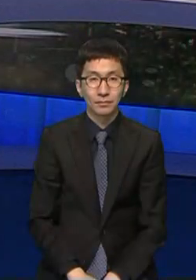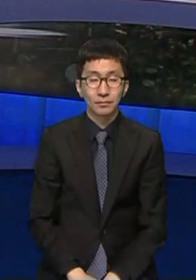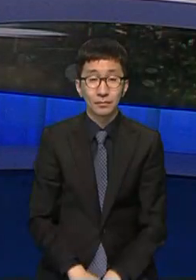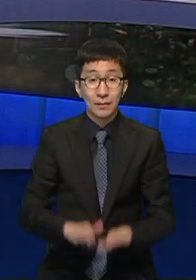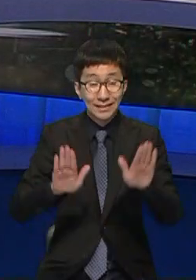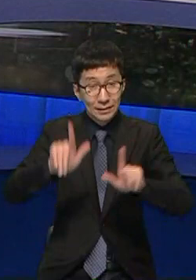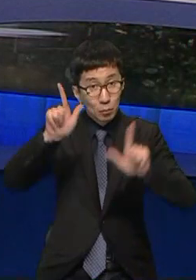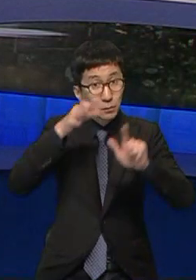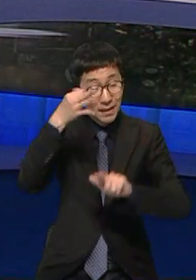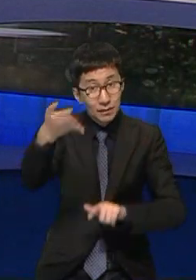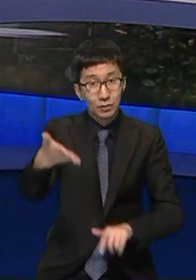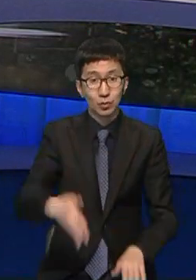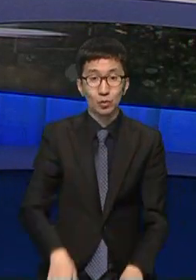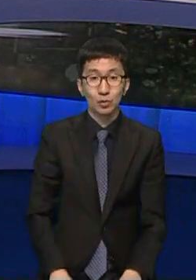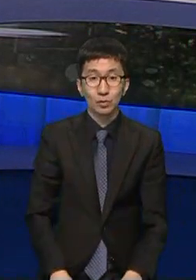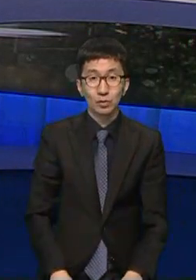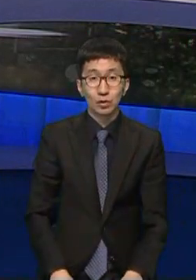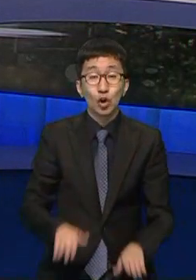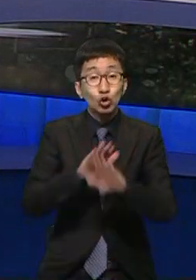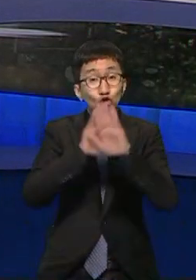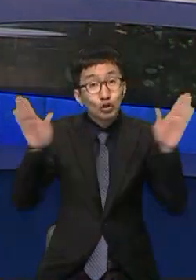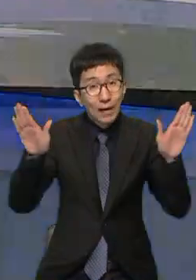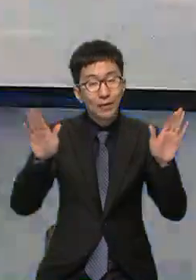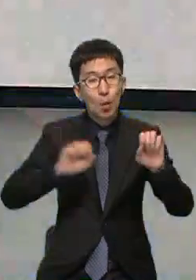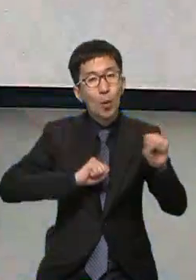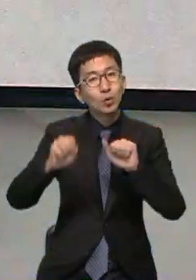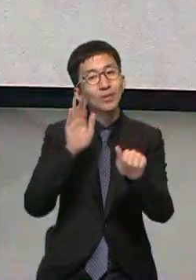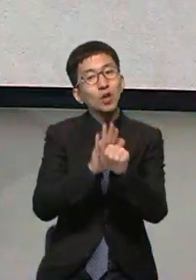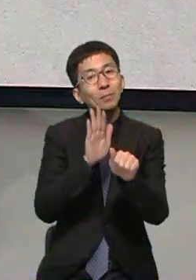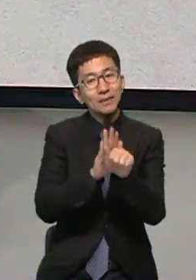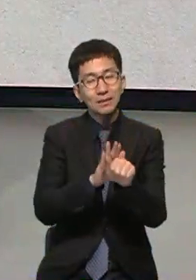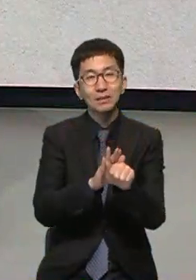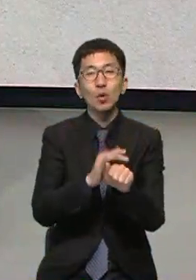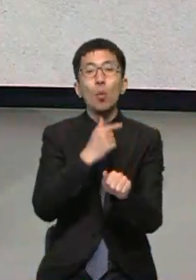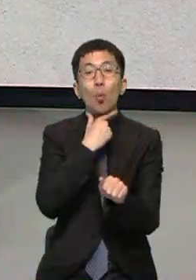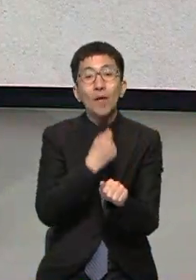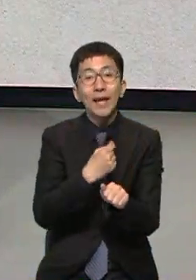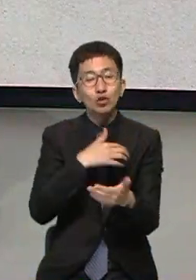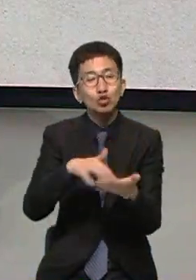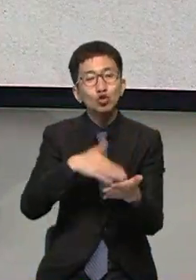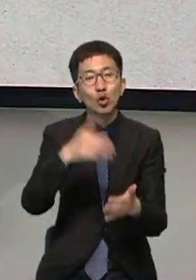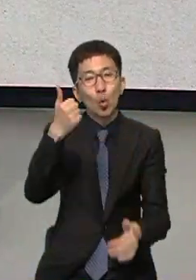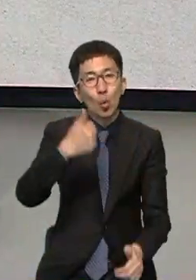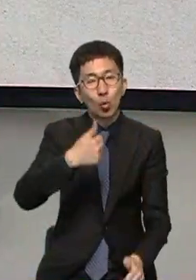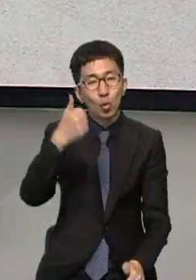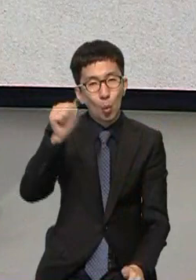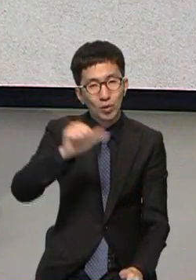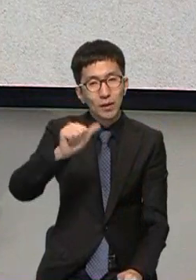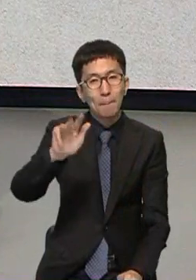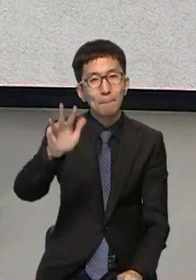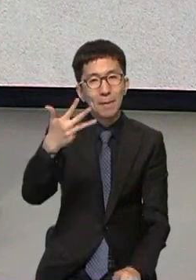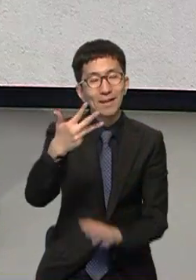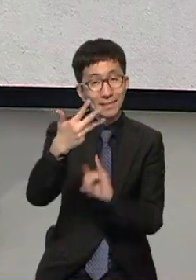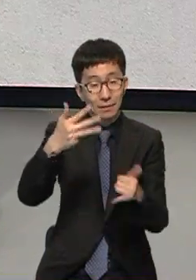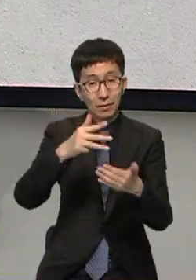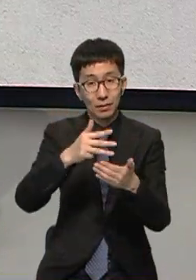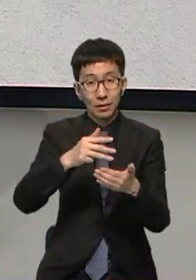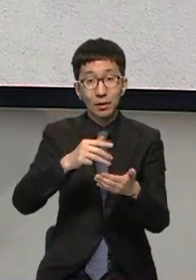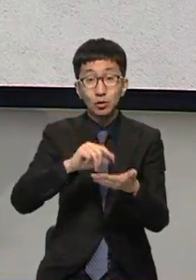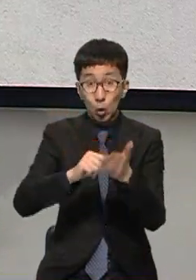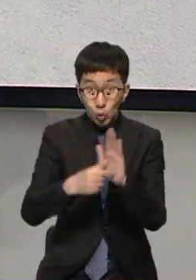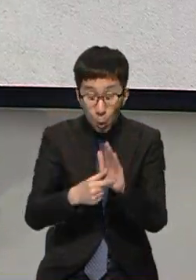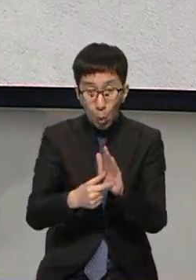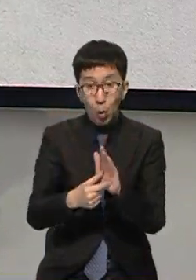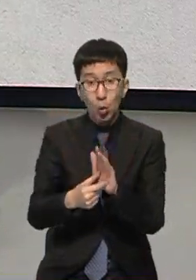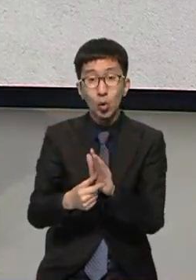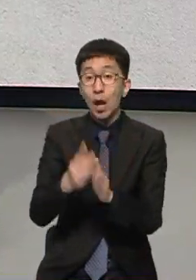지금 보시는 지도는 주간활동서비스를 이용하는 전국 5,800여 명이 복지시설로 가는데 얼마나 걸리는지